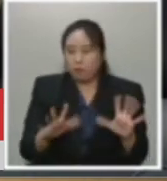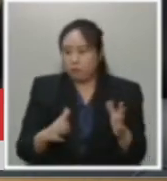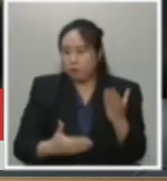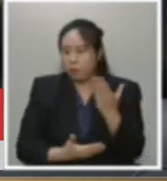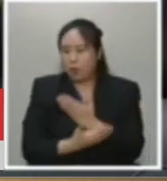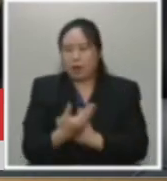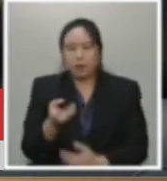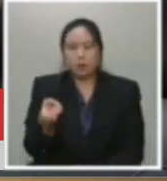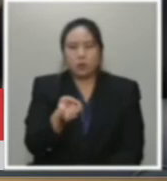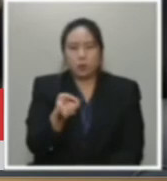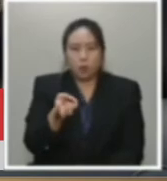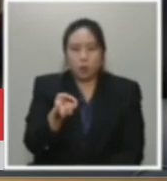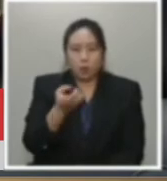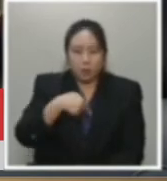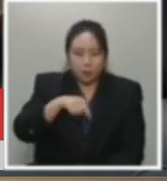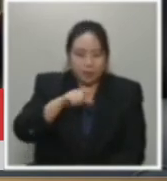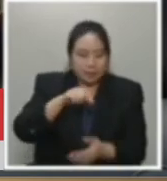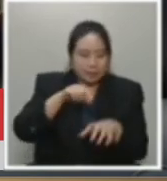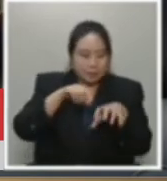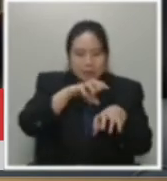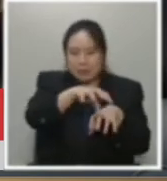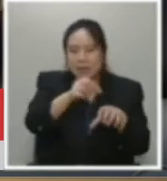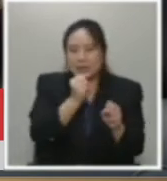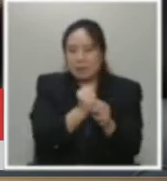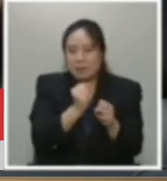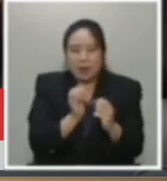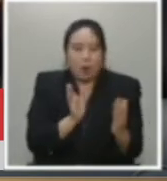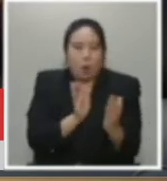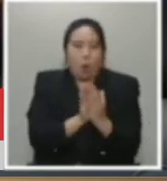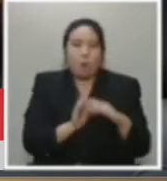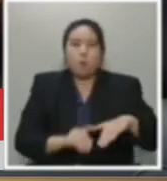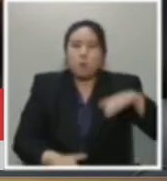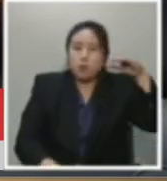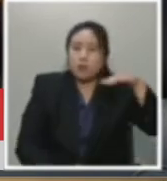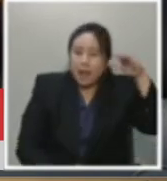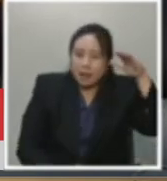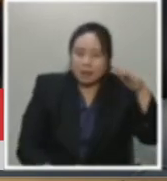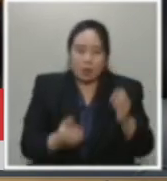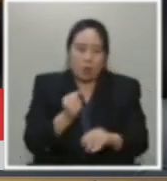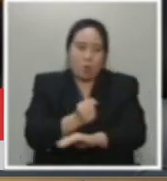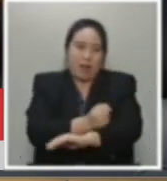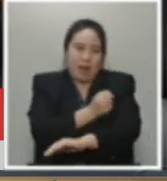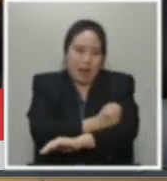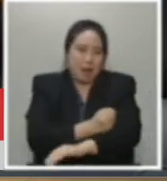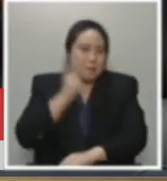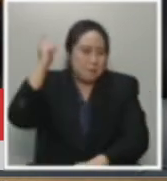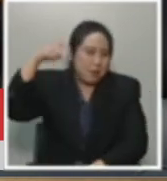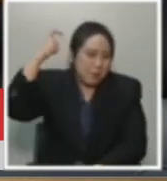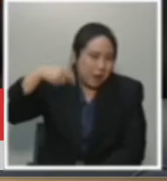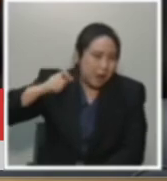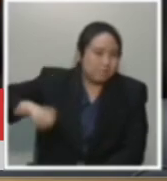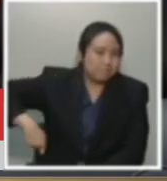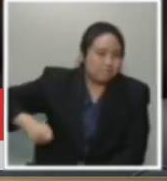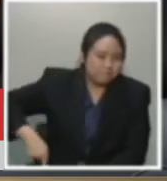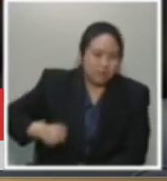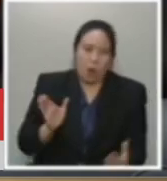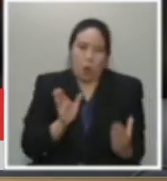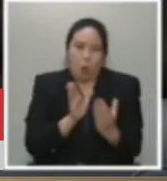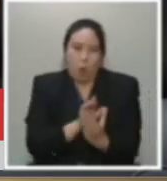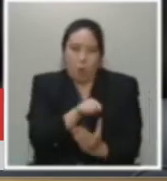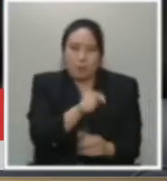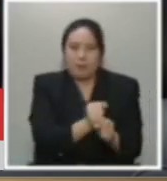อยู่แล้วไปอยู่ตามไซต์งานกับผู้ใหญ่อยู่กับแรงงานต่างด้าวยังไม่อยากให้ไป